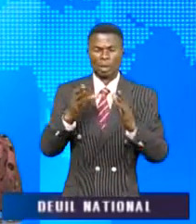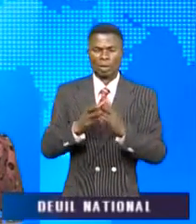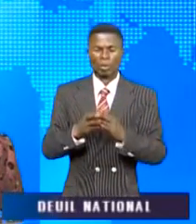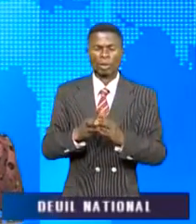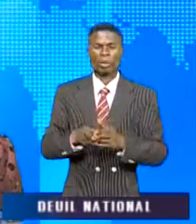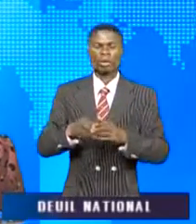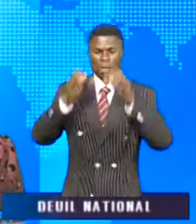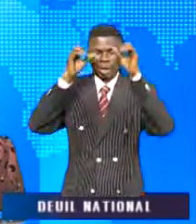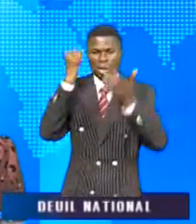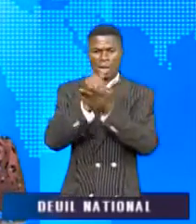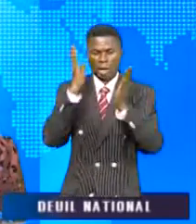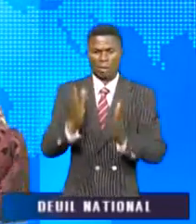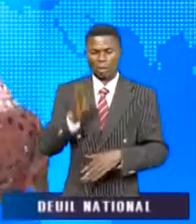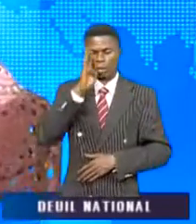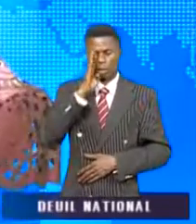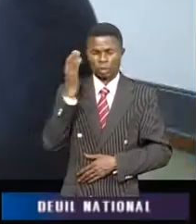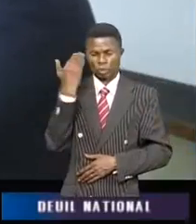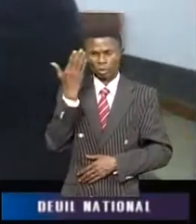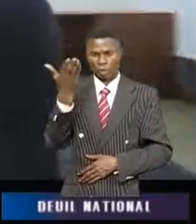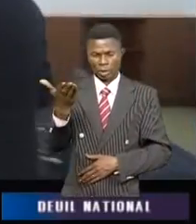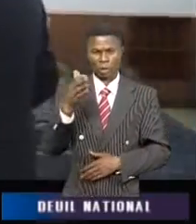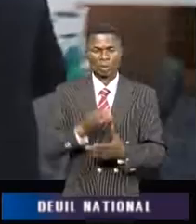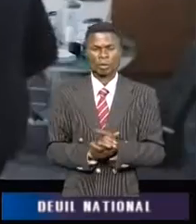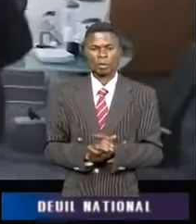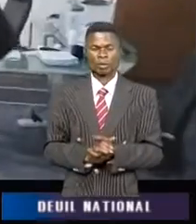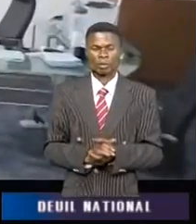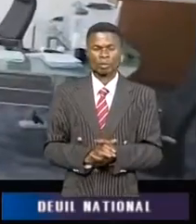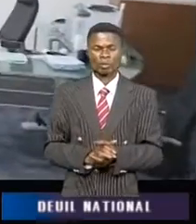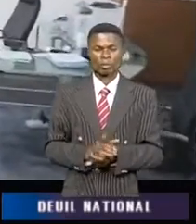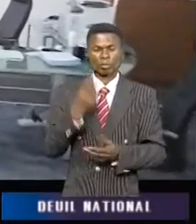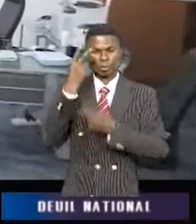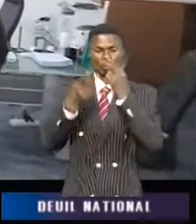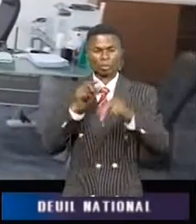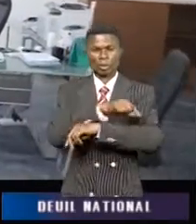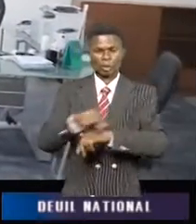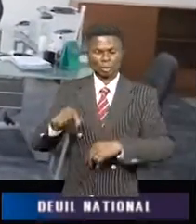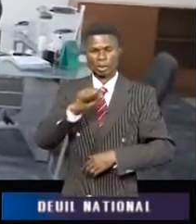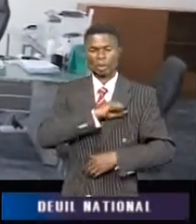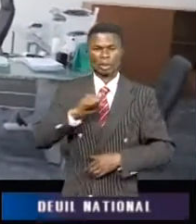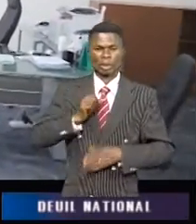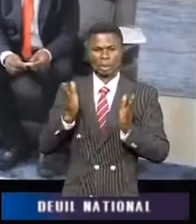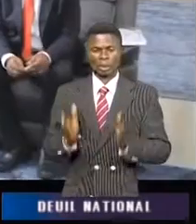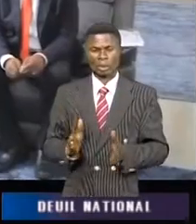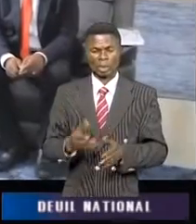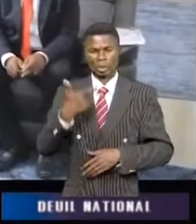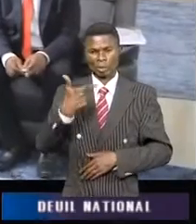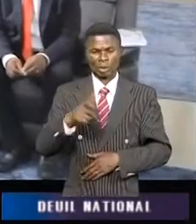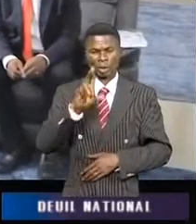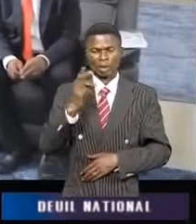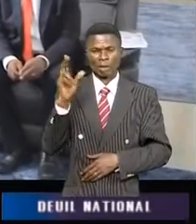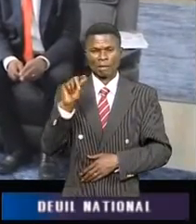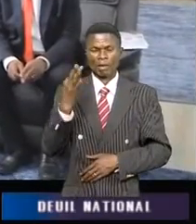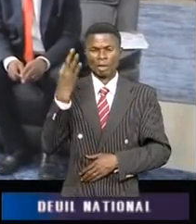Ndeku, ambassadeur de Belgique. Regardez. Ballet diplomatique au cabinet du président du Sénat, ce mardi